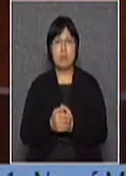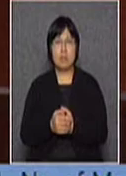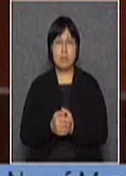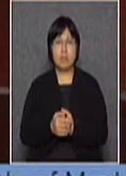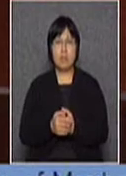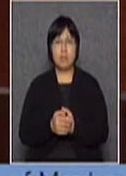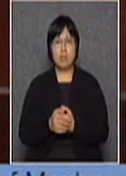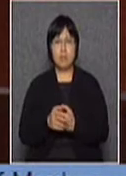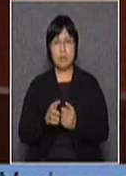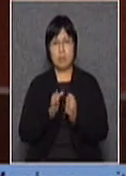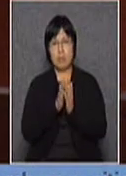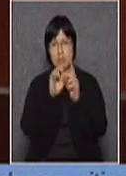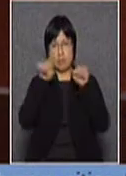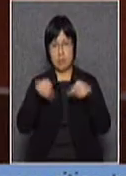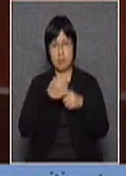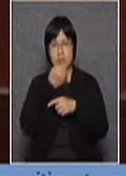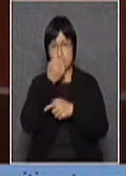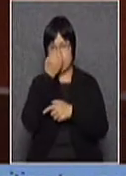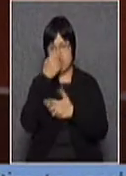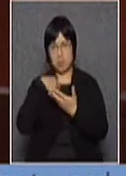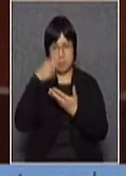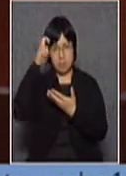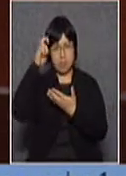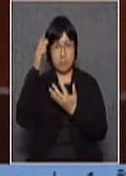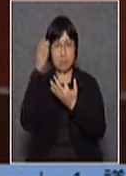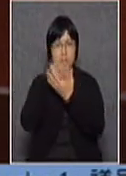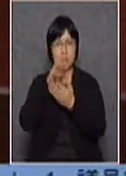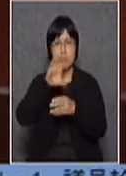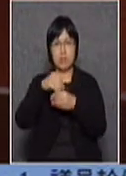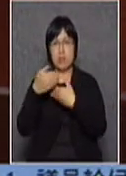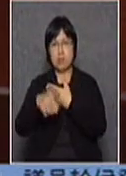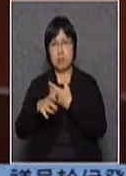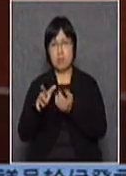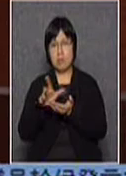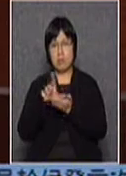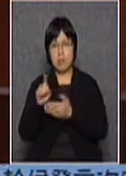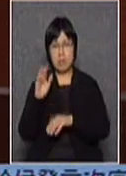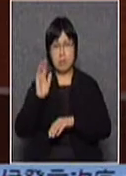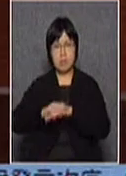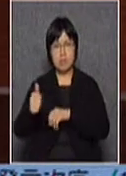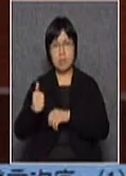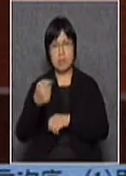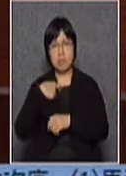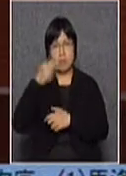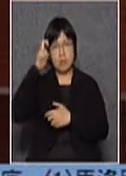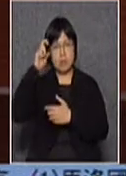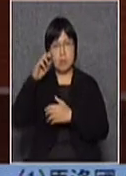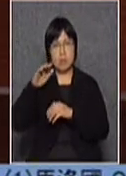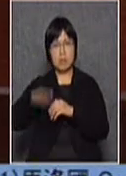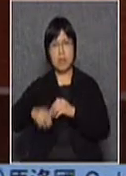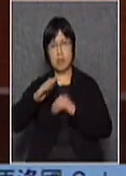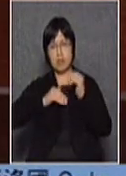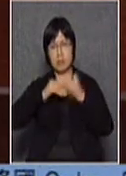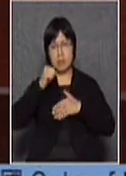份文件建議香港除了要考慮主動吸納外地專才之外，亦都需要考慮部分低技術的工